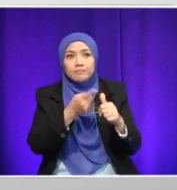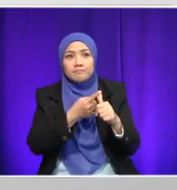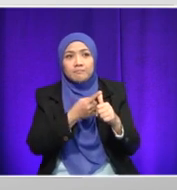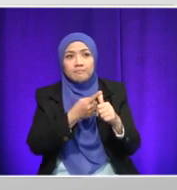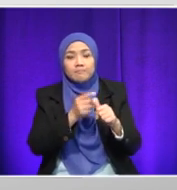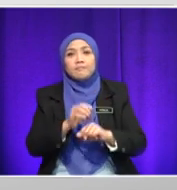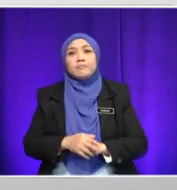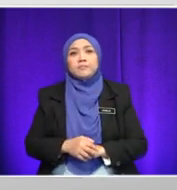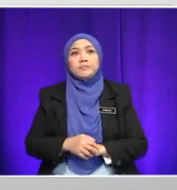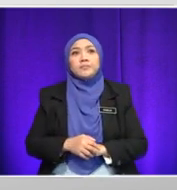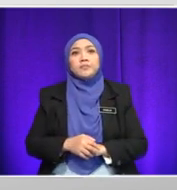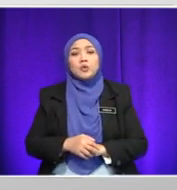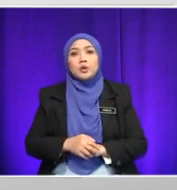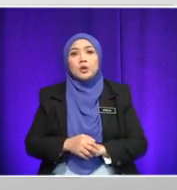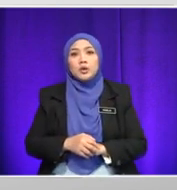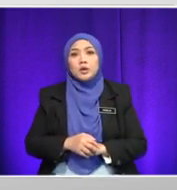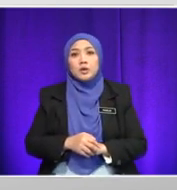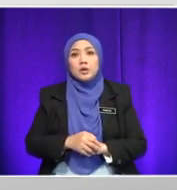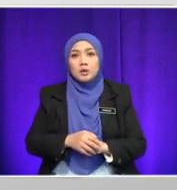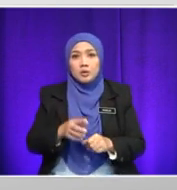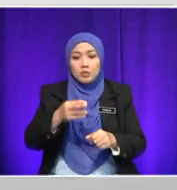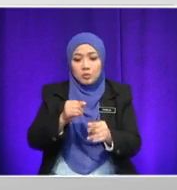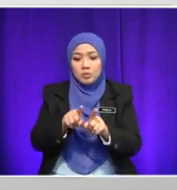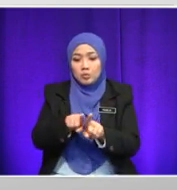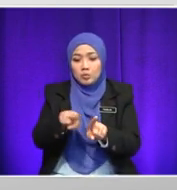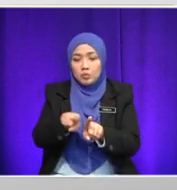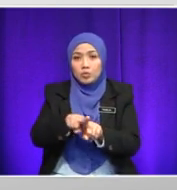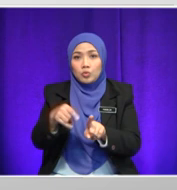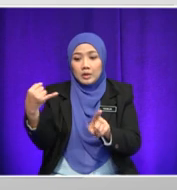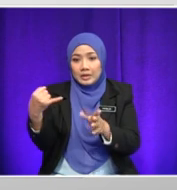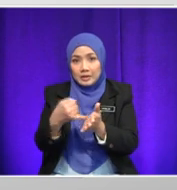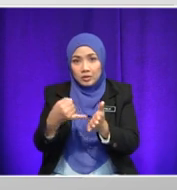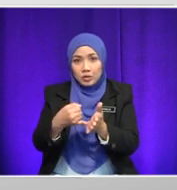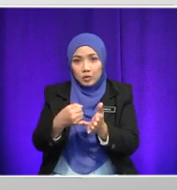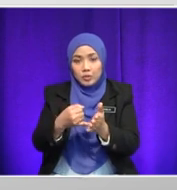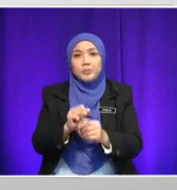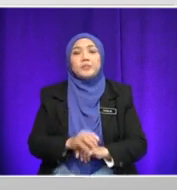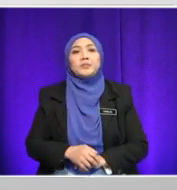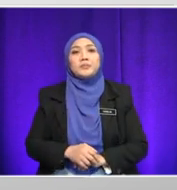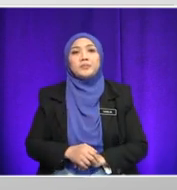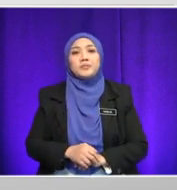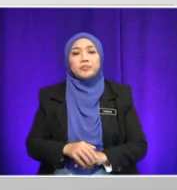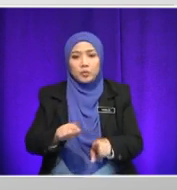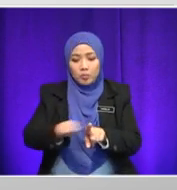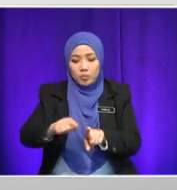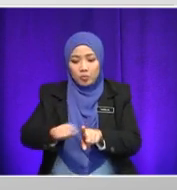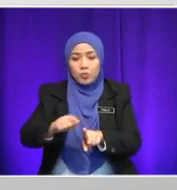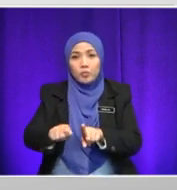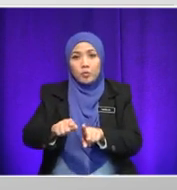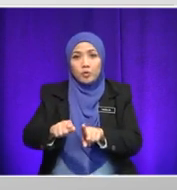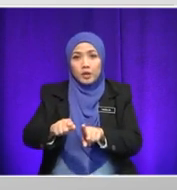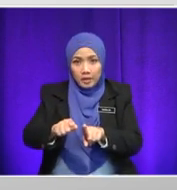Duri digunakan untuk membuang duri pada tangkai bunga Rose hanya dikebitkan kedua bagian dan tarikan pada tangkai akan